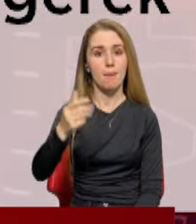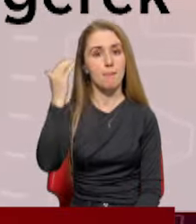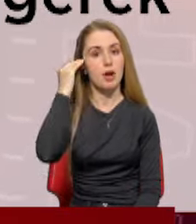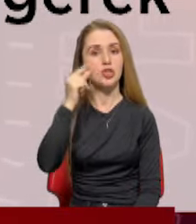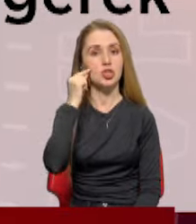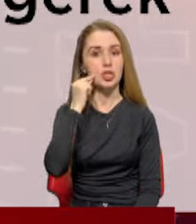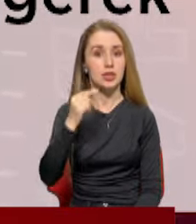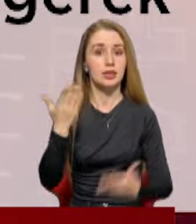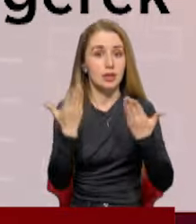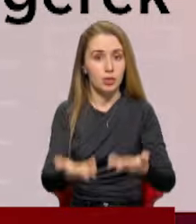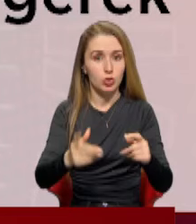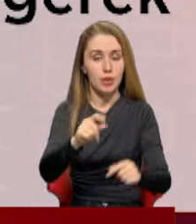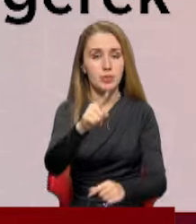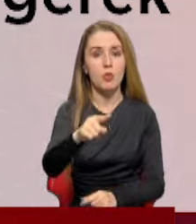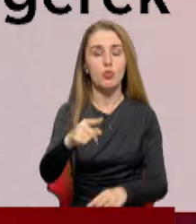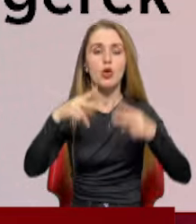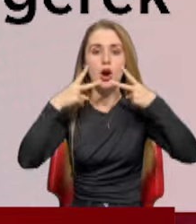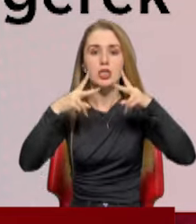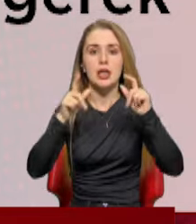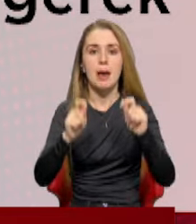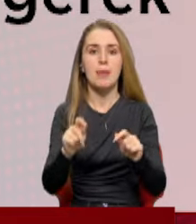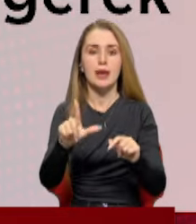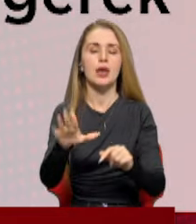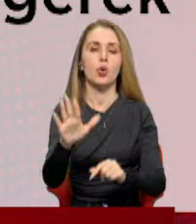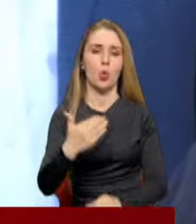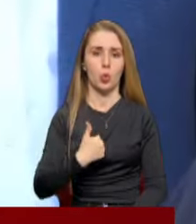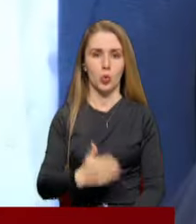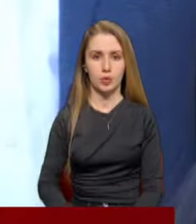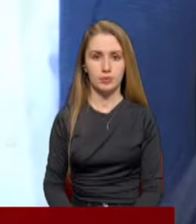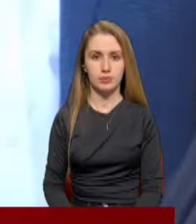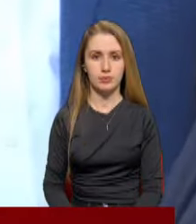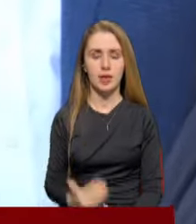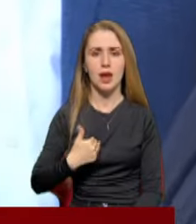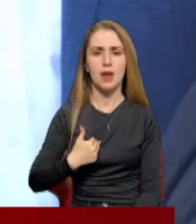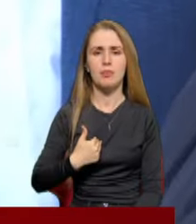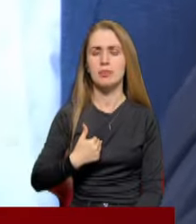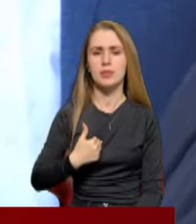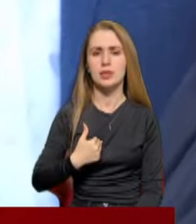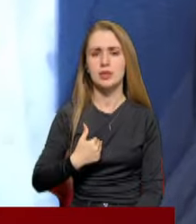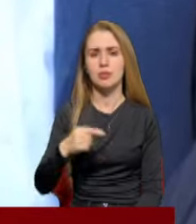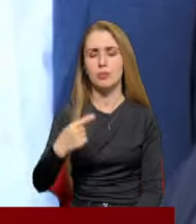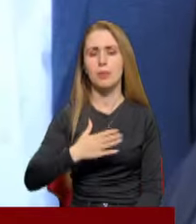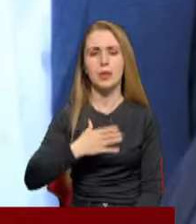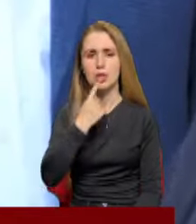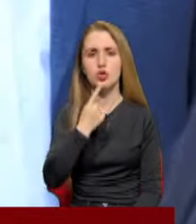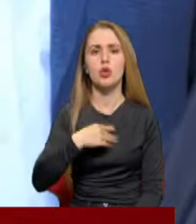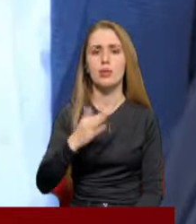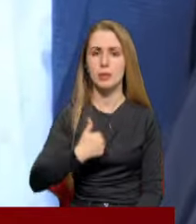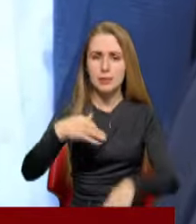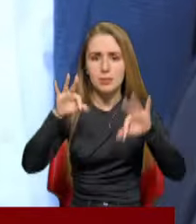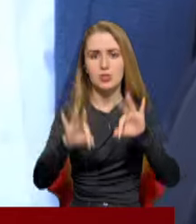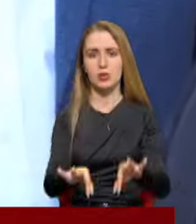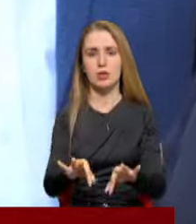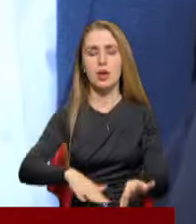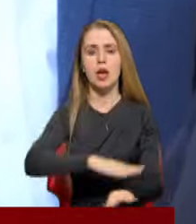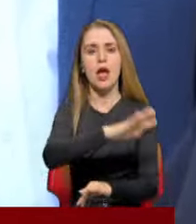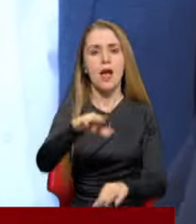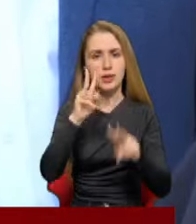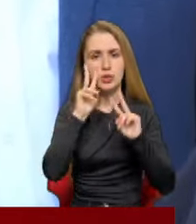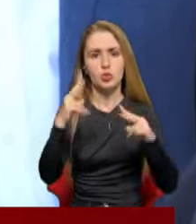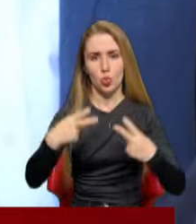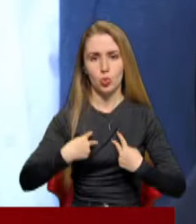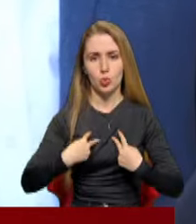arkadaş hazmedebilseydi bu tür bir açıklamayı yapmaya gerek duymazdı. Hiç üzerimize almıyoruz çünkü bu işi başlatan biziz. Herkesin gözü